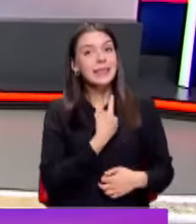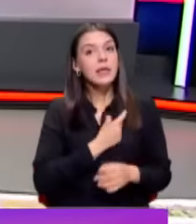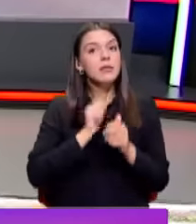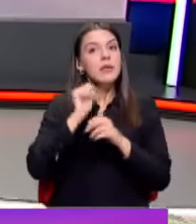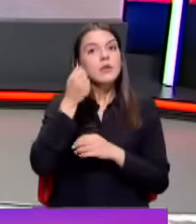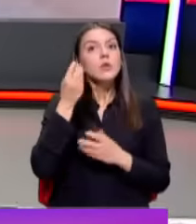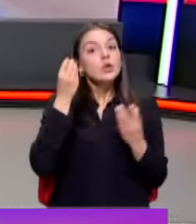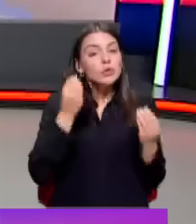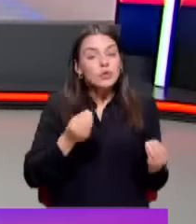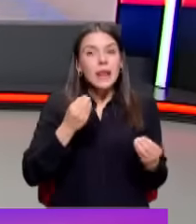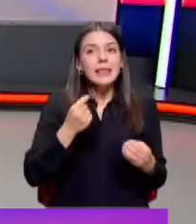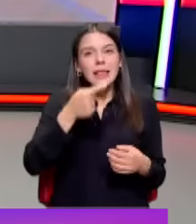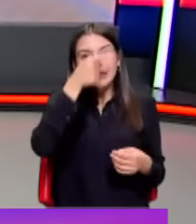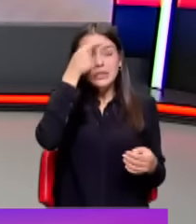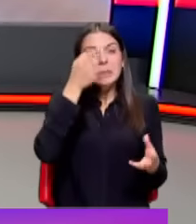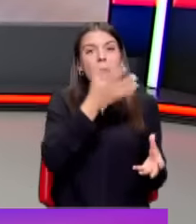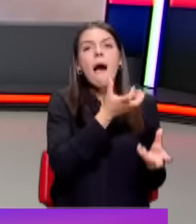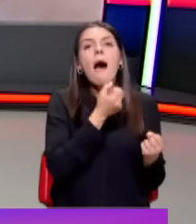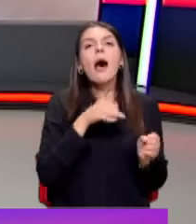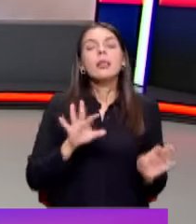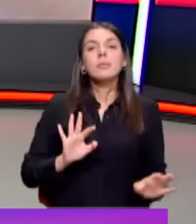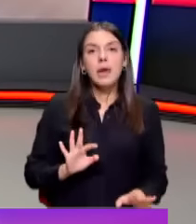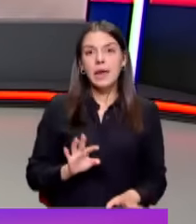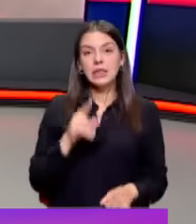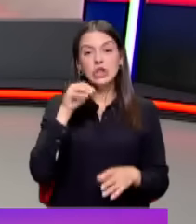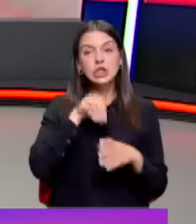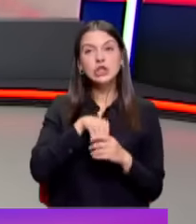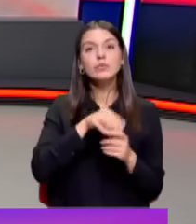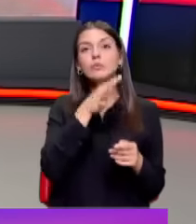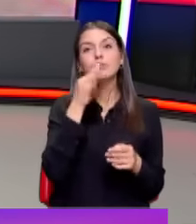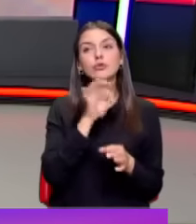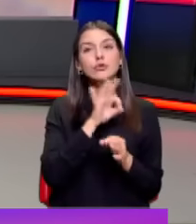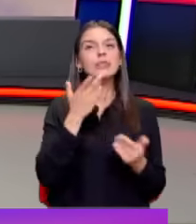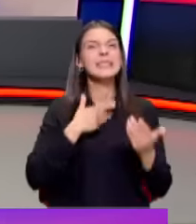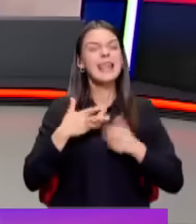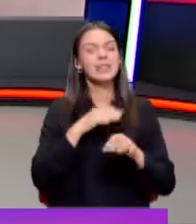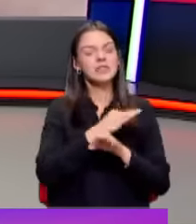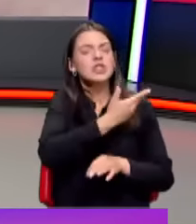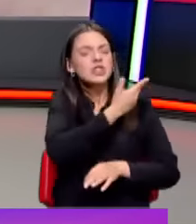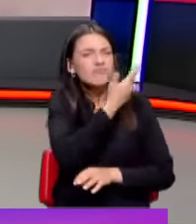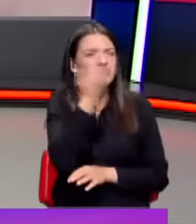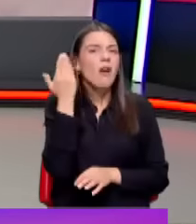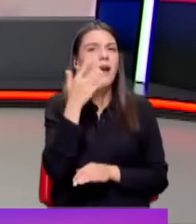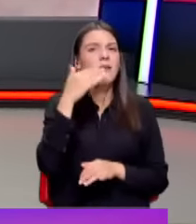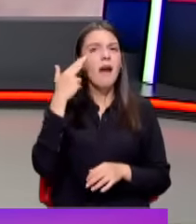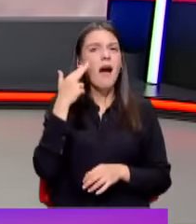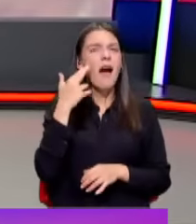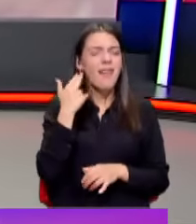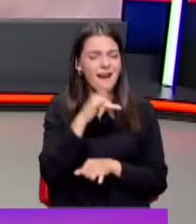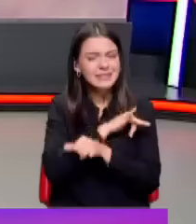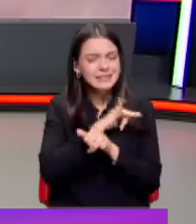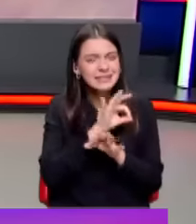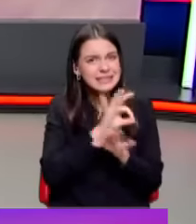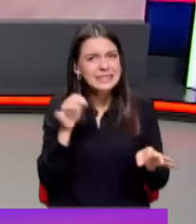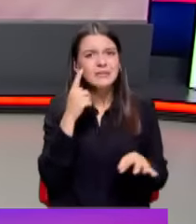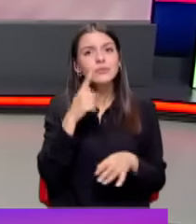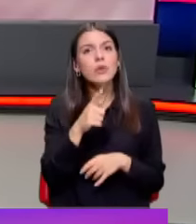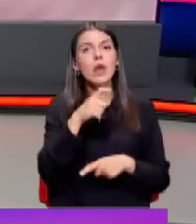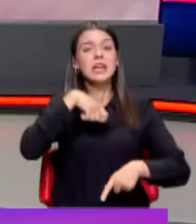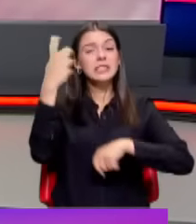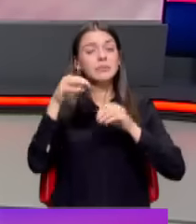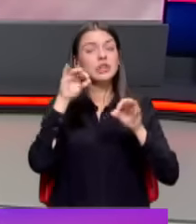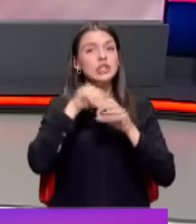yarınlardan, güzellikten nasip alamayanlar içlerindeki mutsuzluğu, sevgisizliği, cahilliği, ahlaksızlığı saçmak için fırsat